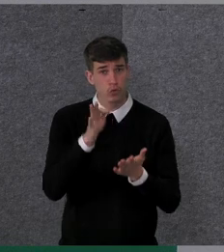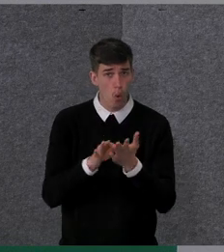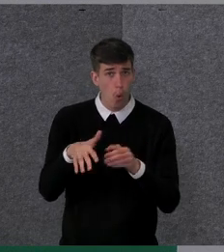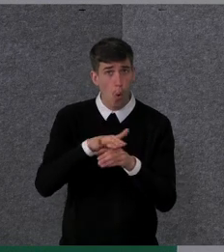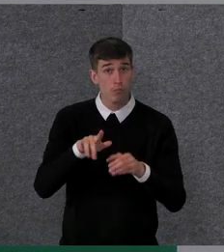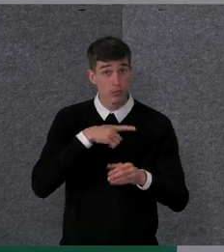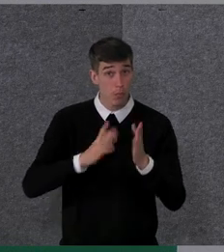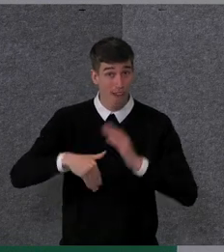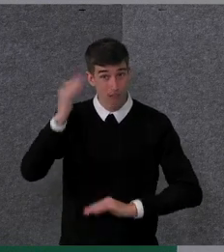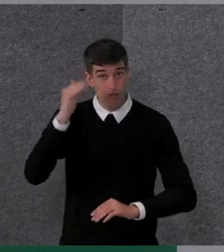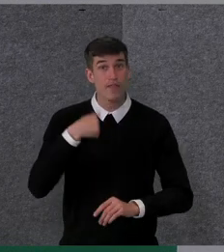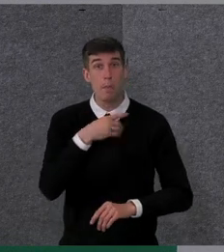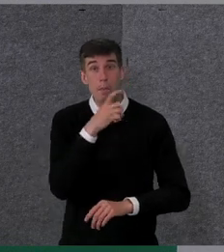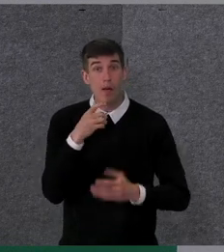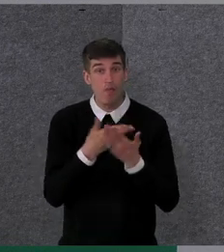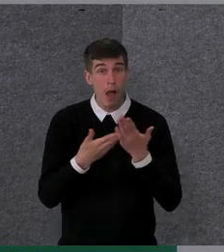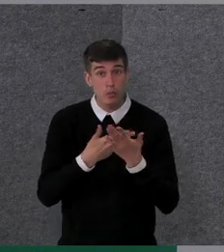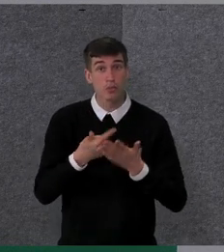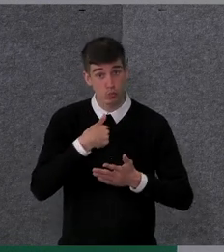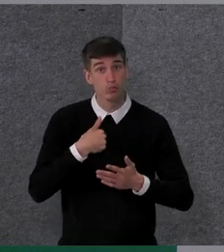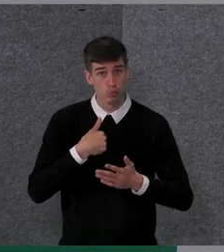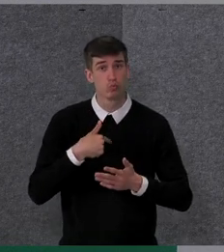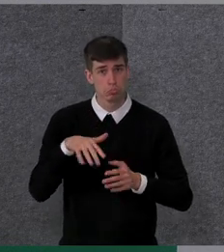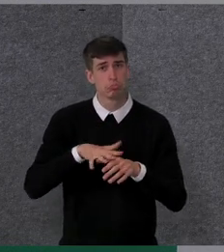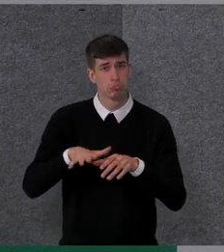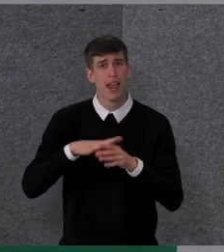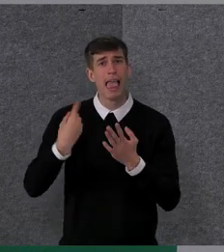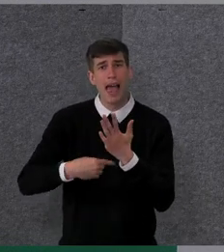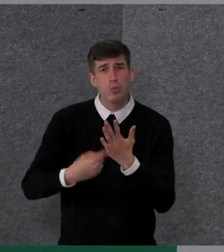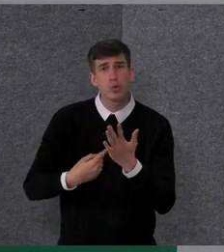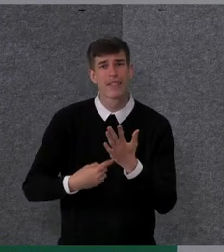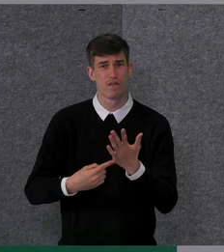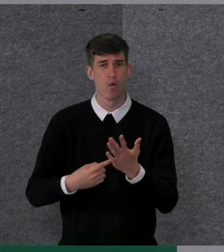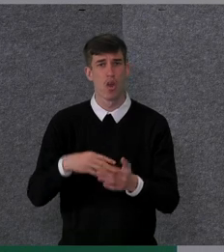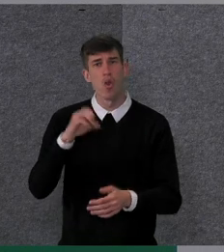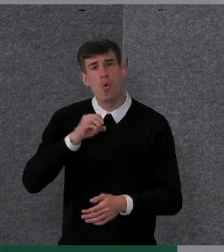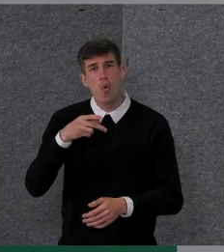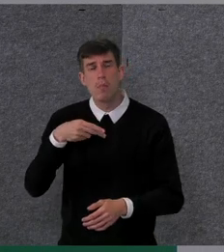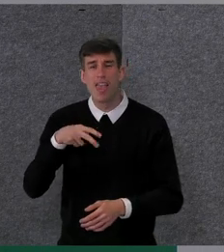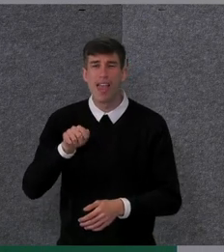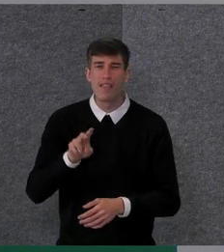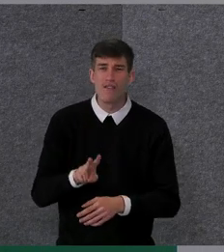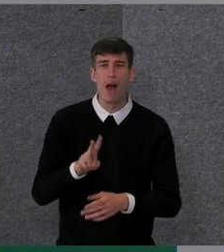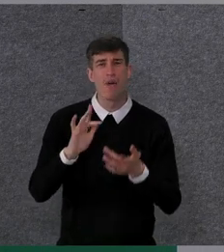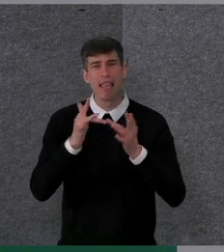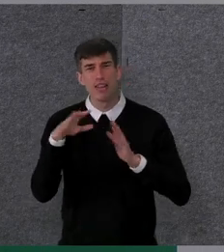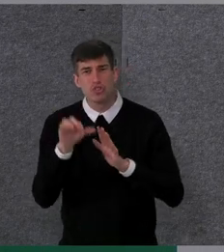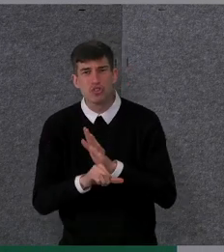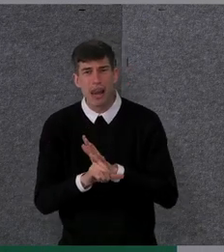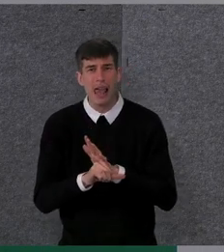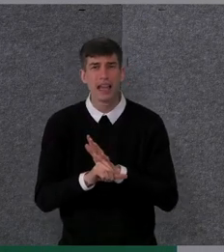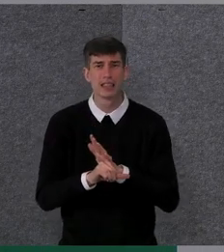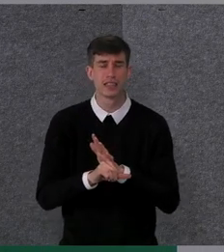Schule gegangen, ich habe meine Berufsausbildung dort gemacht. Ich kenne die Herausforderungen wie fehlenden ÖPNV, eine schlechte Internetverbindung und